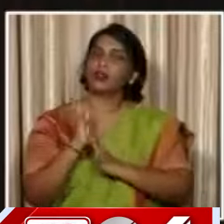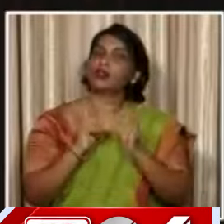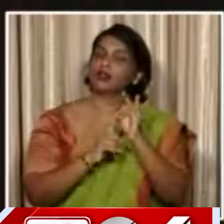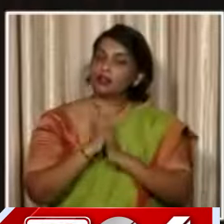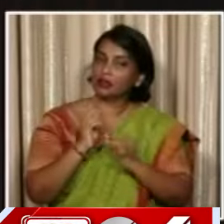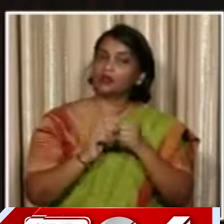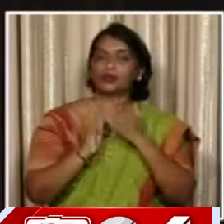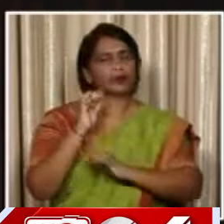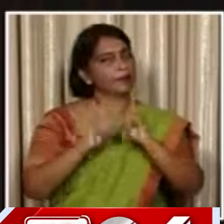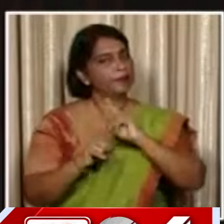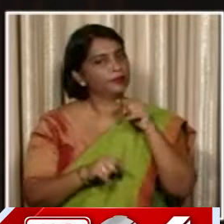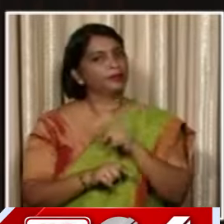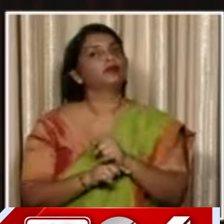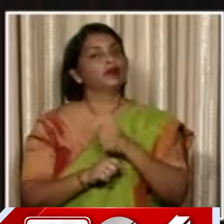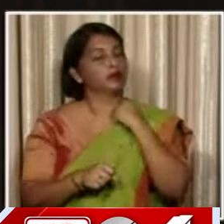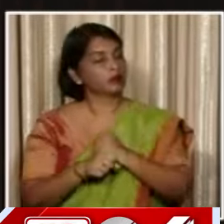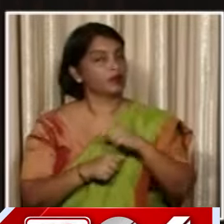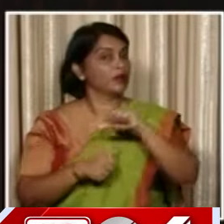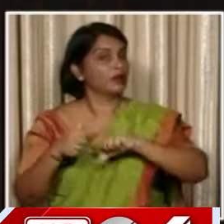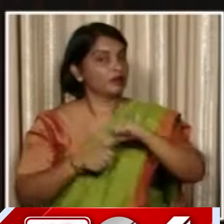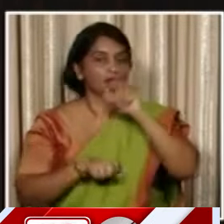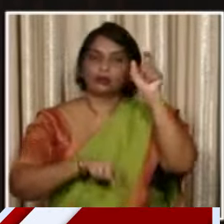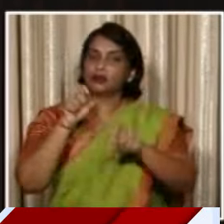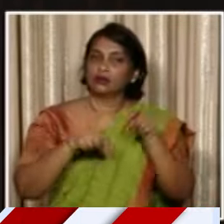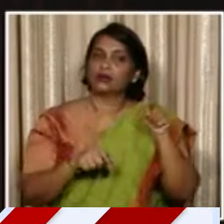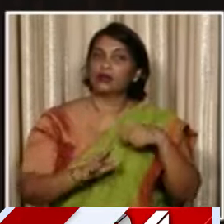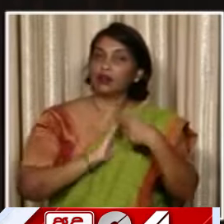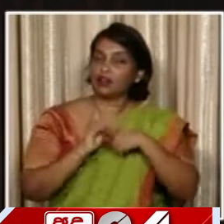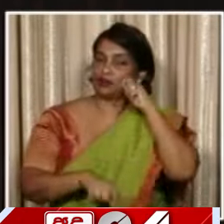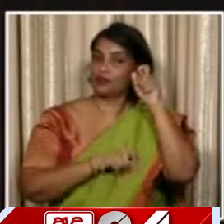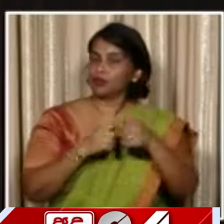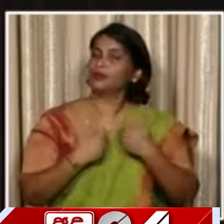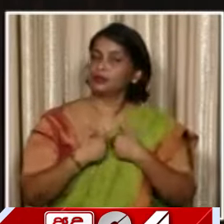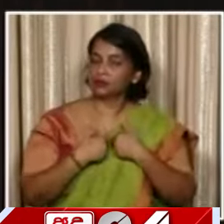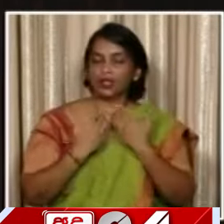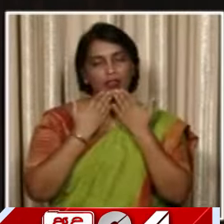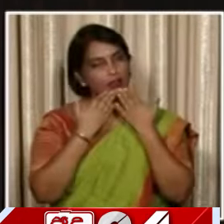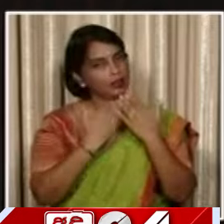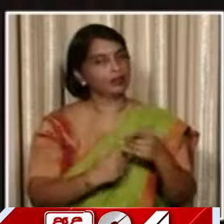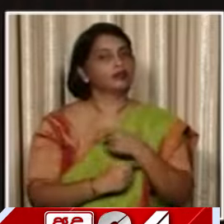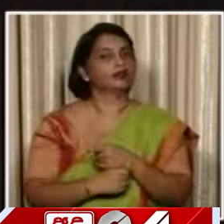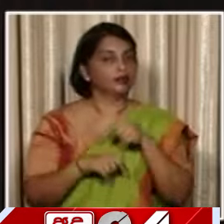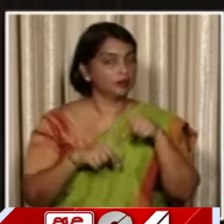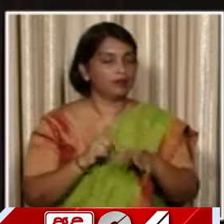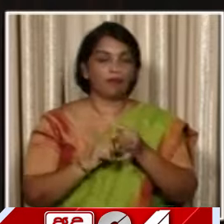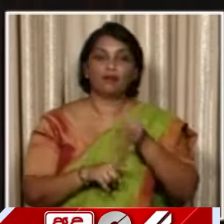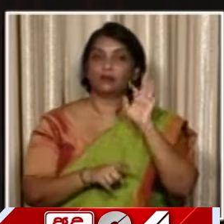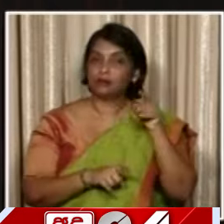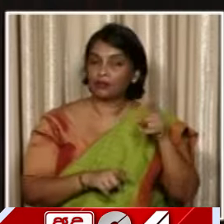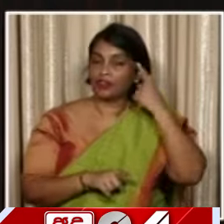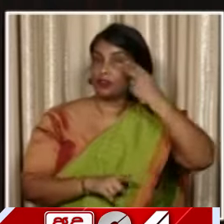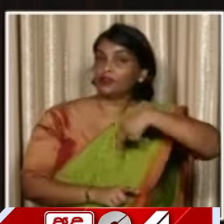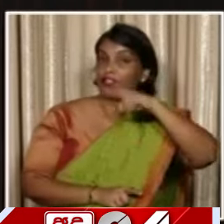ඇමතිවරුන්ට, මන්ත්‍රීවරුන්ට, රාජ්‍ය ආයතනවල නිලධාරීන්ට, රටේ ජනතාවට මම ස්තුතිවන්ත වෙනවා. අද ජනාධිපතිතුමා ගැන